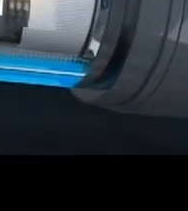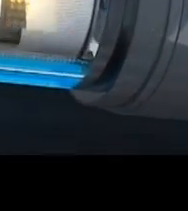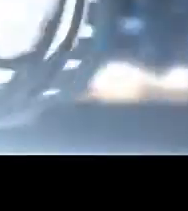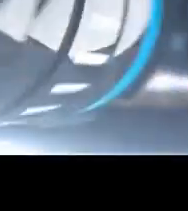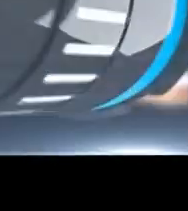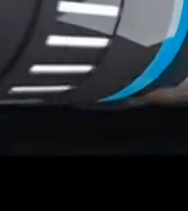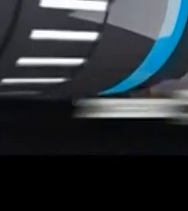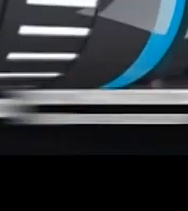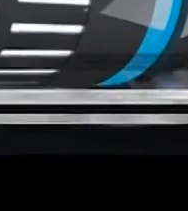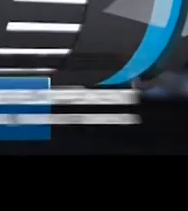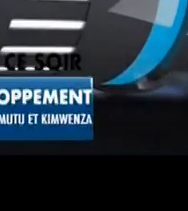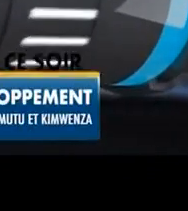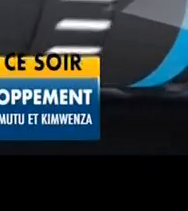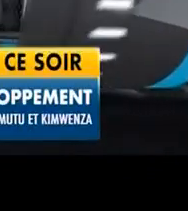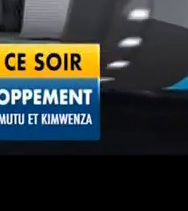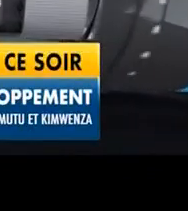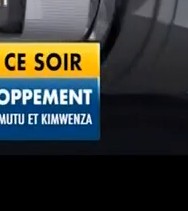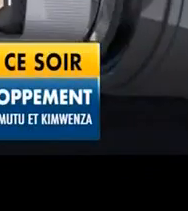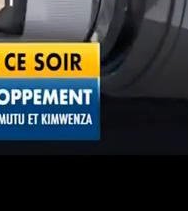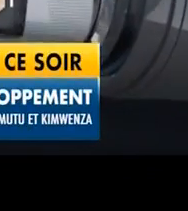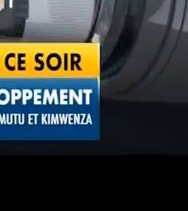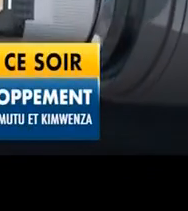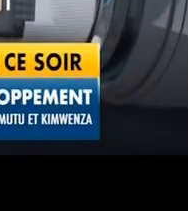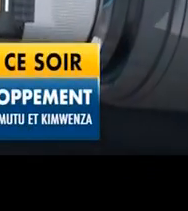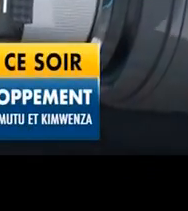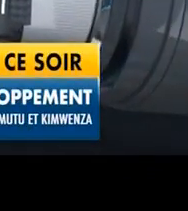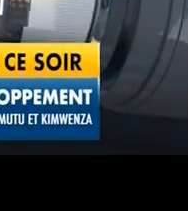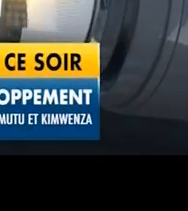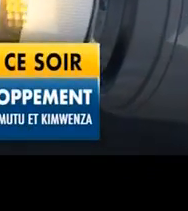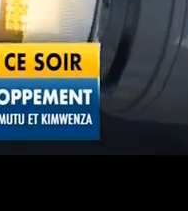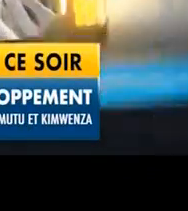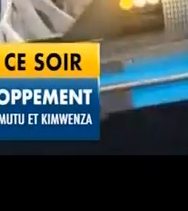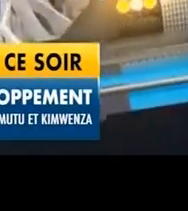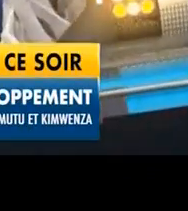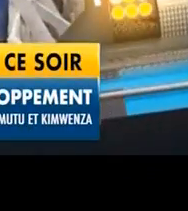Kinshasa, capitale de la République démocratique du Congo, ressemble à un grand chantier à ciel ouvert.